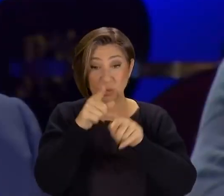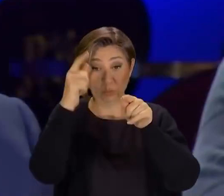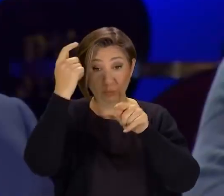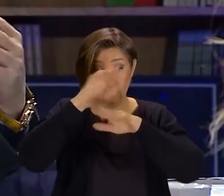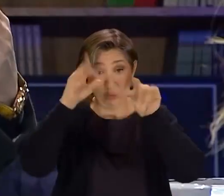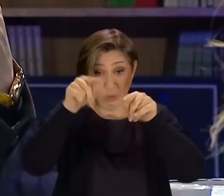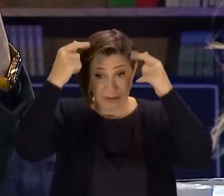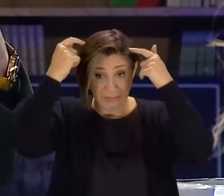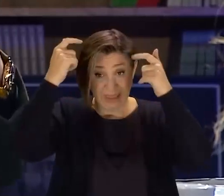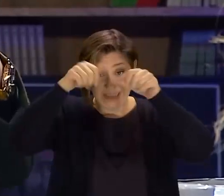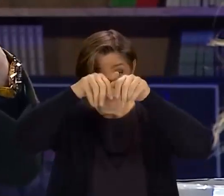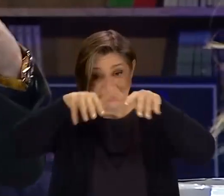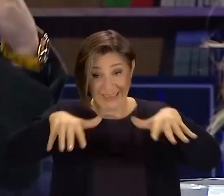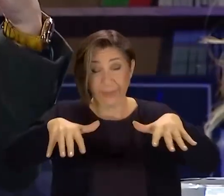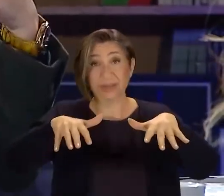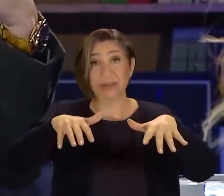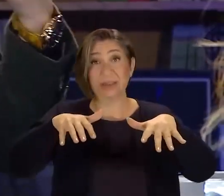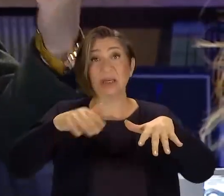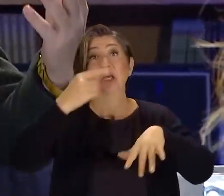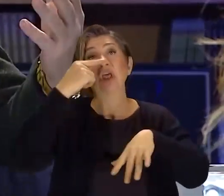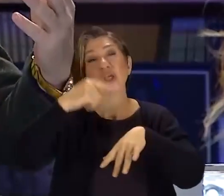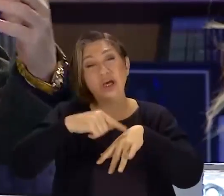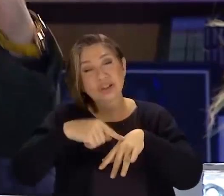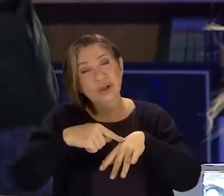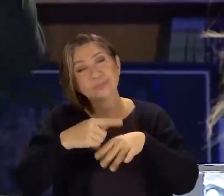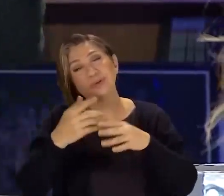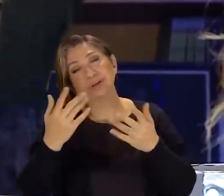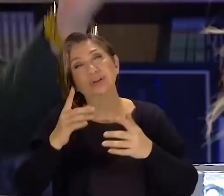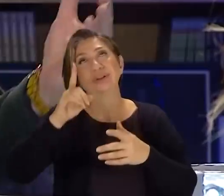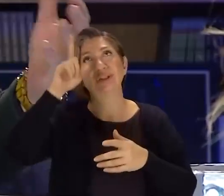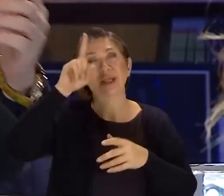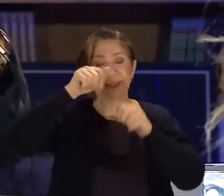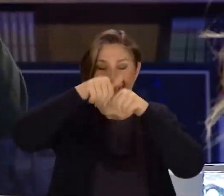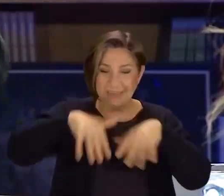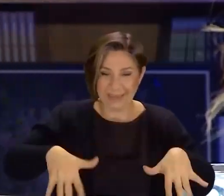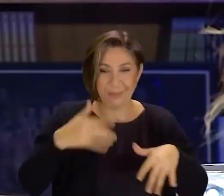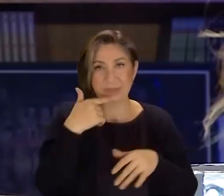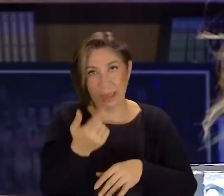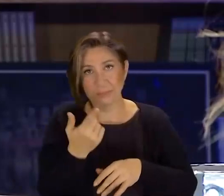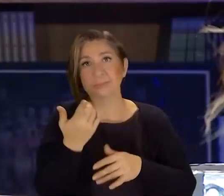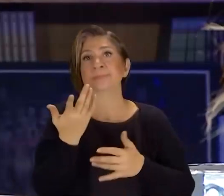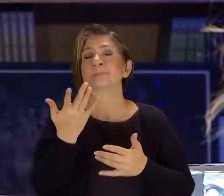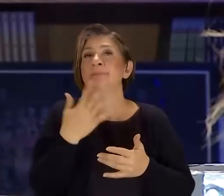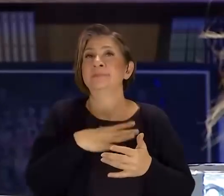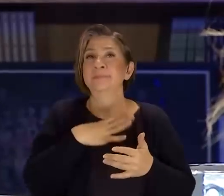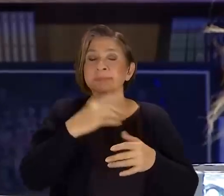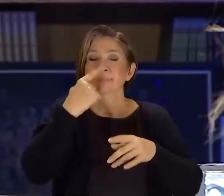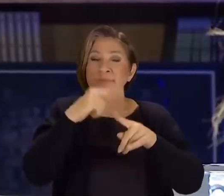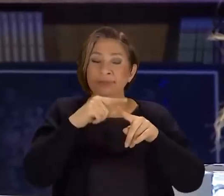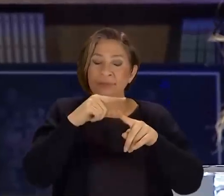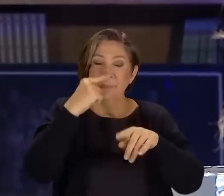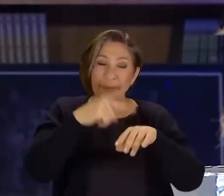sistemin buna istersek inançlarımız uyarınca tanrısal sistem diyelim, istersek